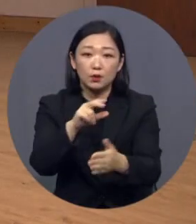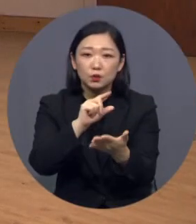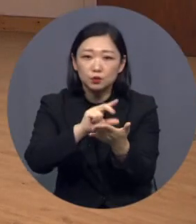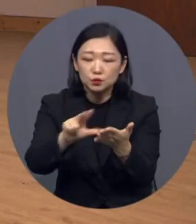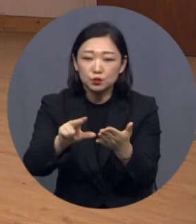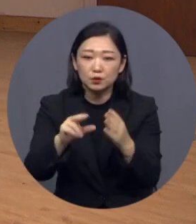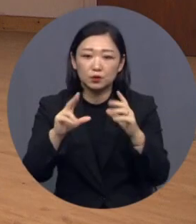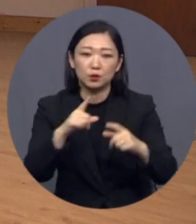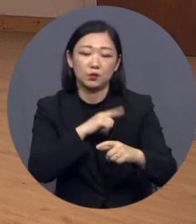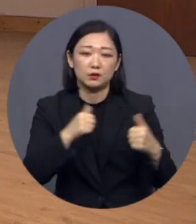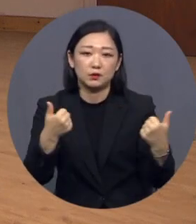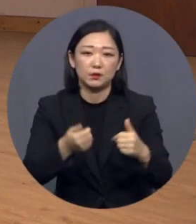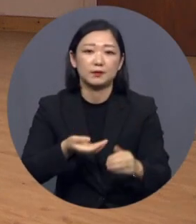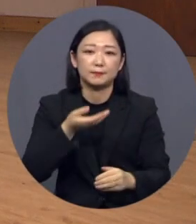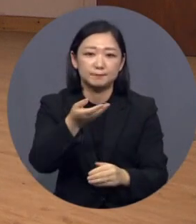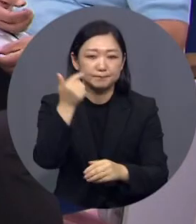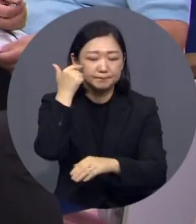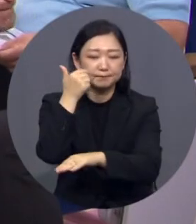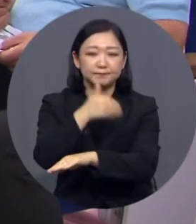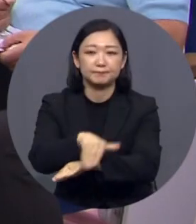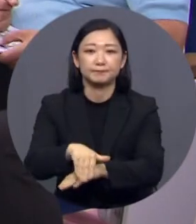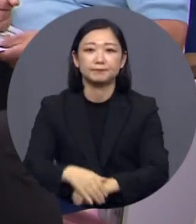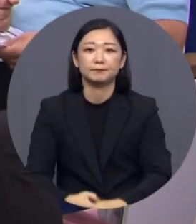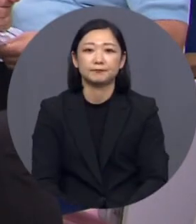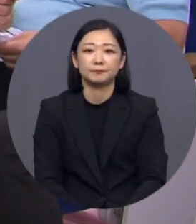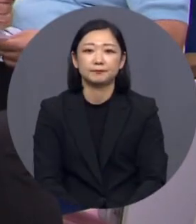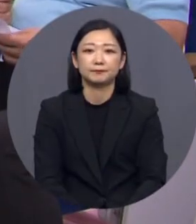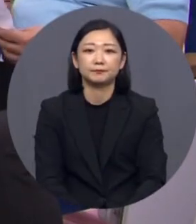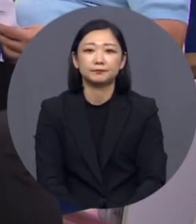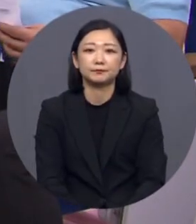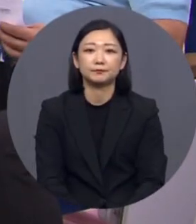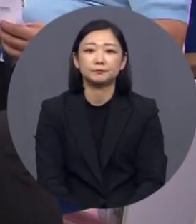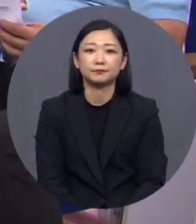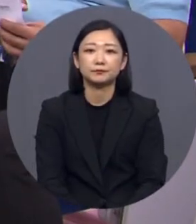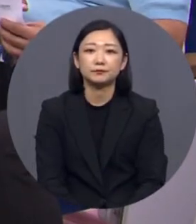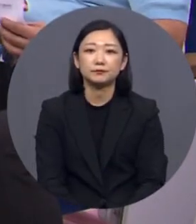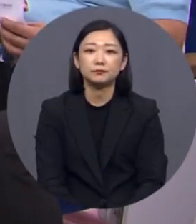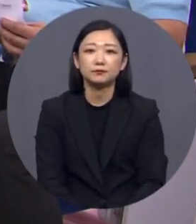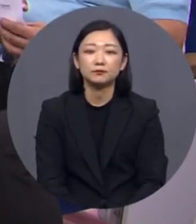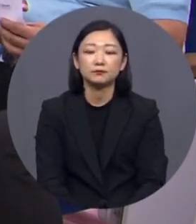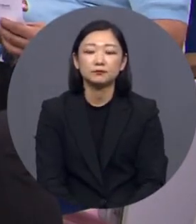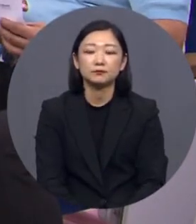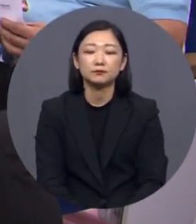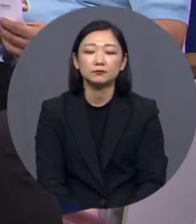개정안을 도의회에 제출할 계획입니다. MBC 뉴스 송원일입니다.